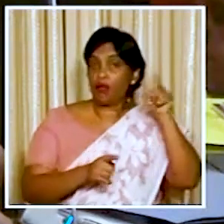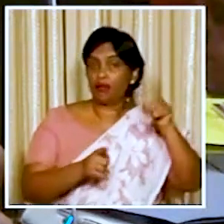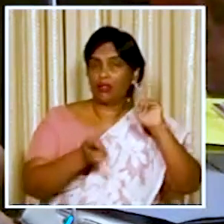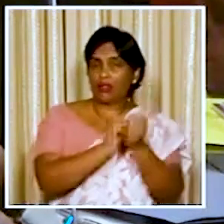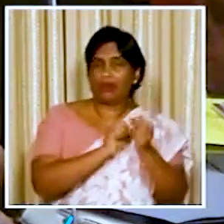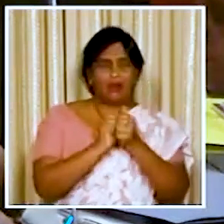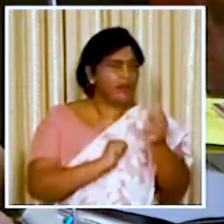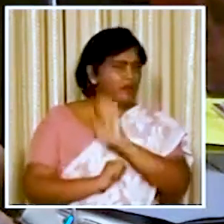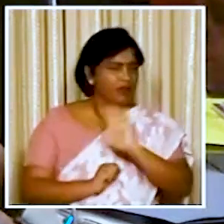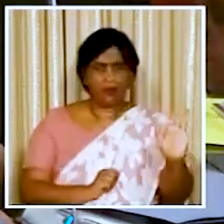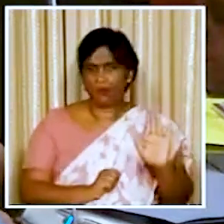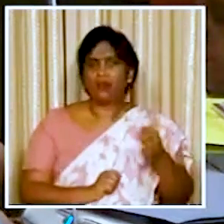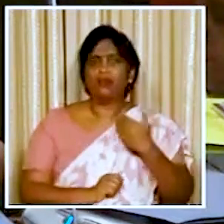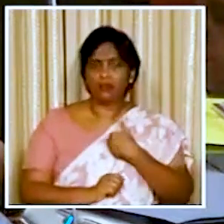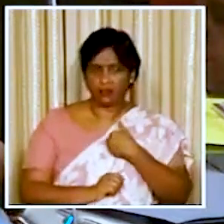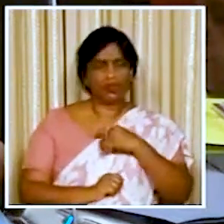වැඩ කරන්න එපා